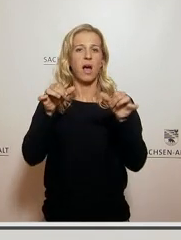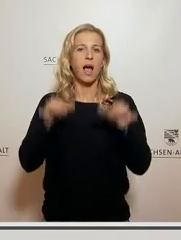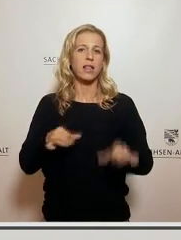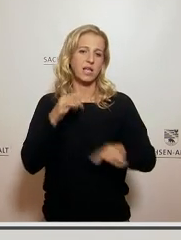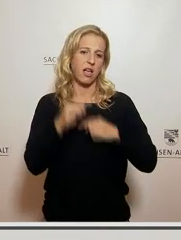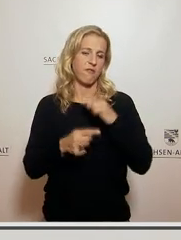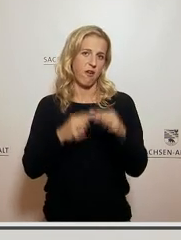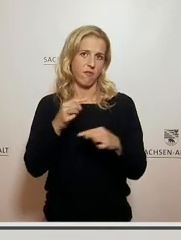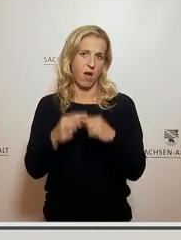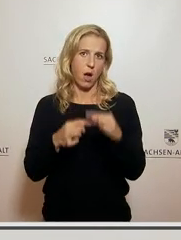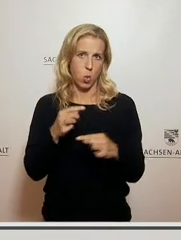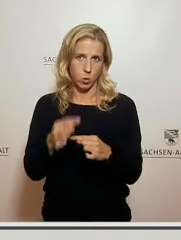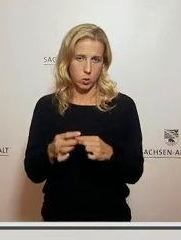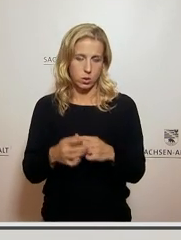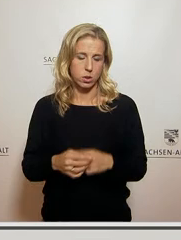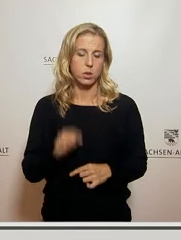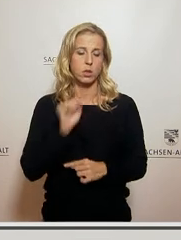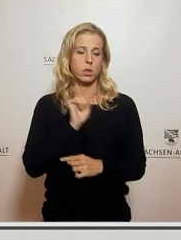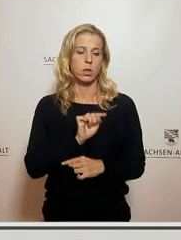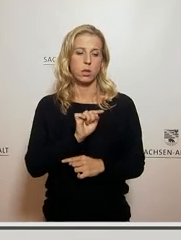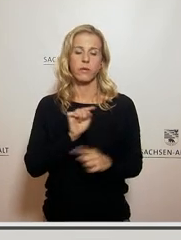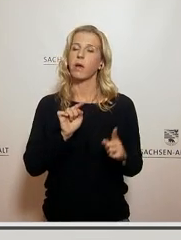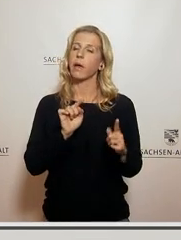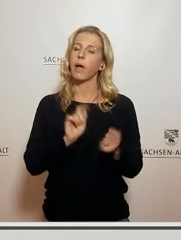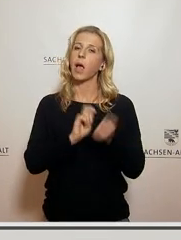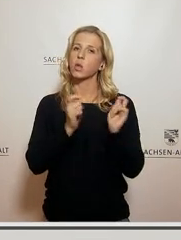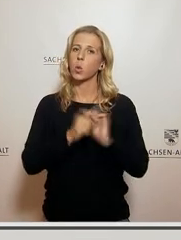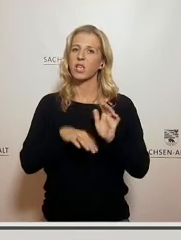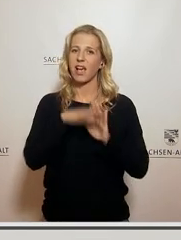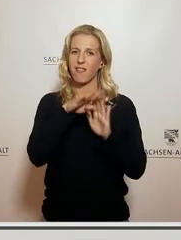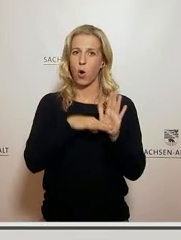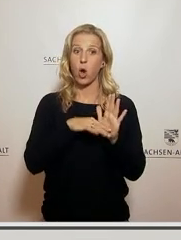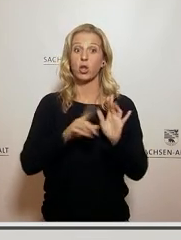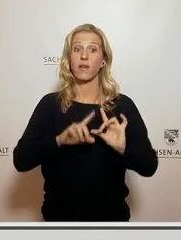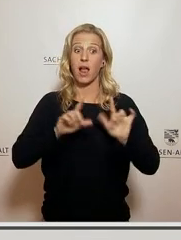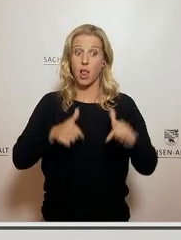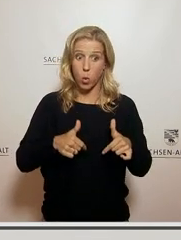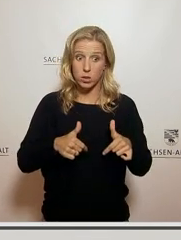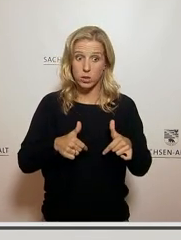neue Änderungsverordnung in Kraft getreten ist, haben immerhin mittlerweile